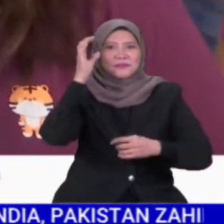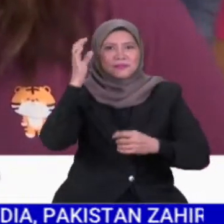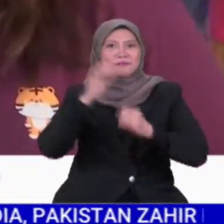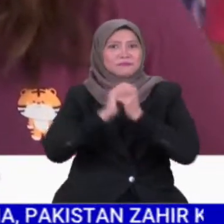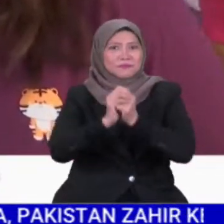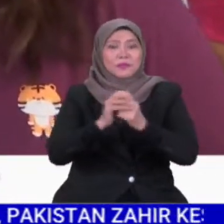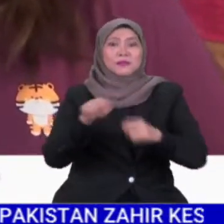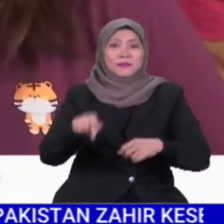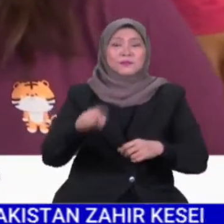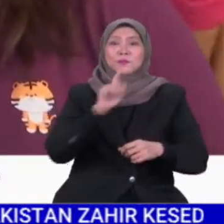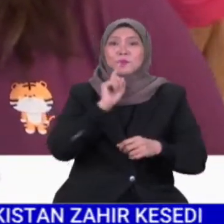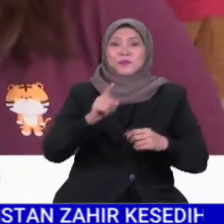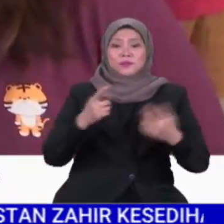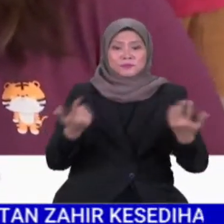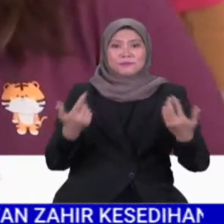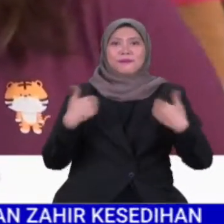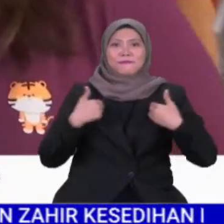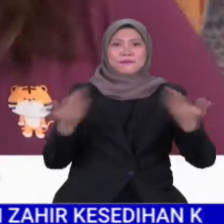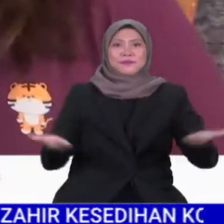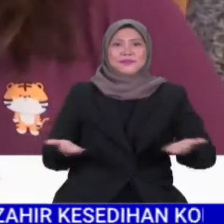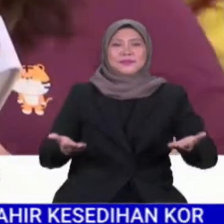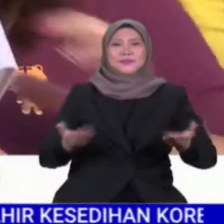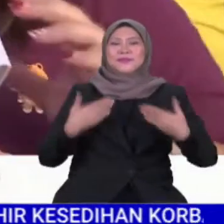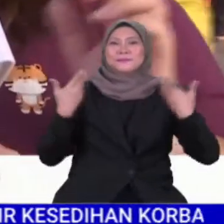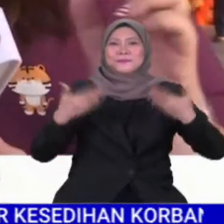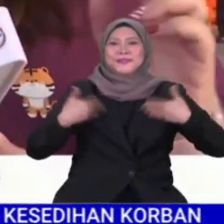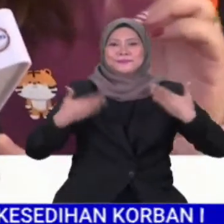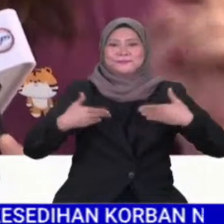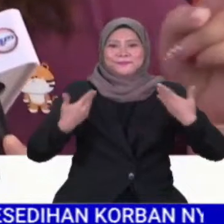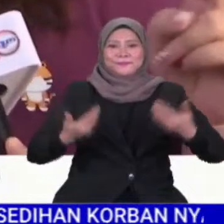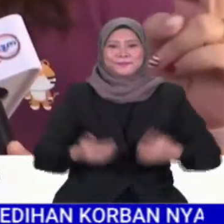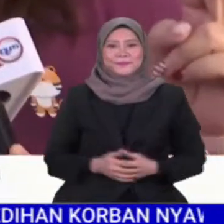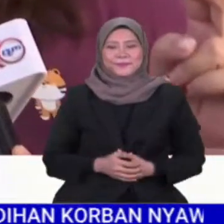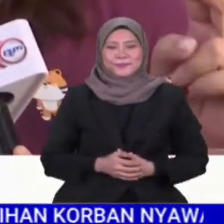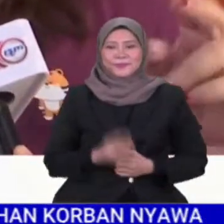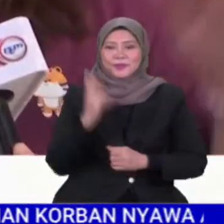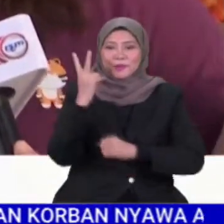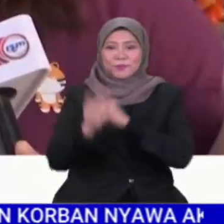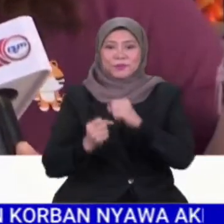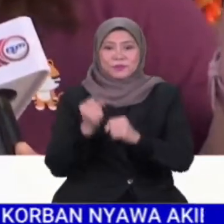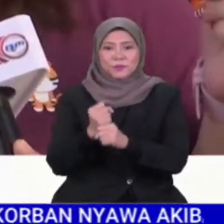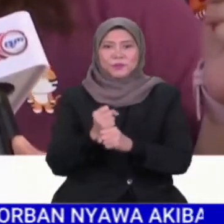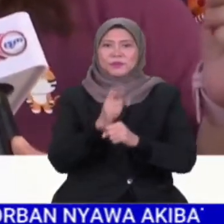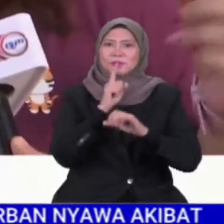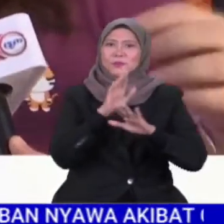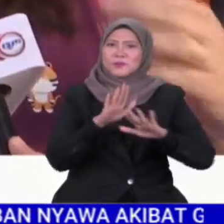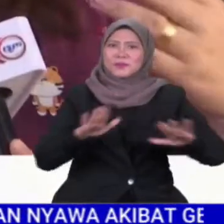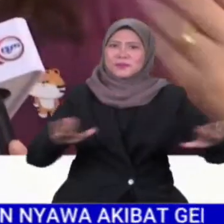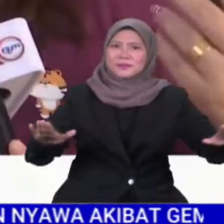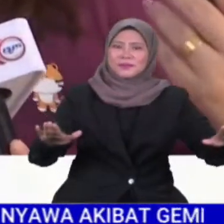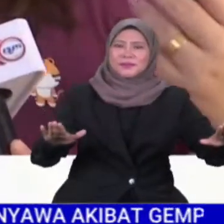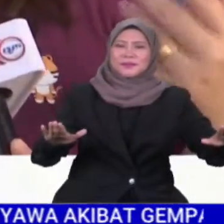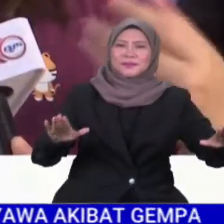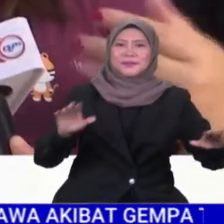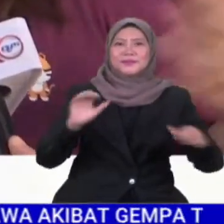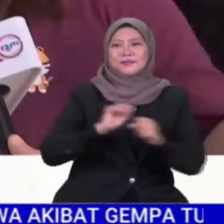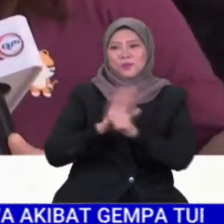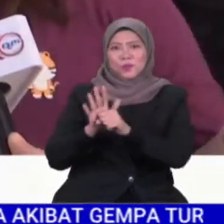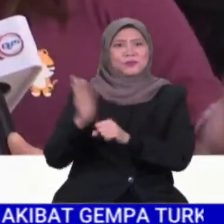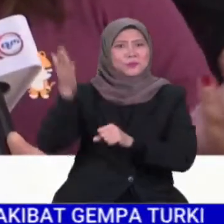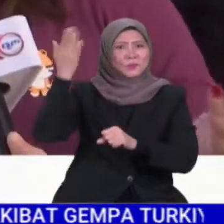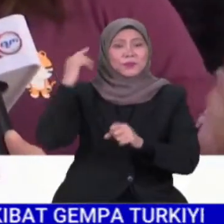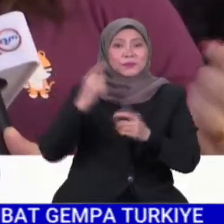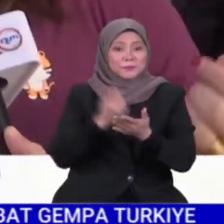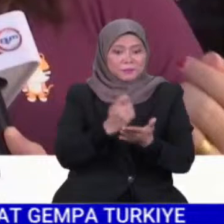macam ni memang gembira sangatlah, gembira. Sepanjang 2 tahun ni sunyi saja Sri Aman, so masa Cap Gome